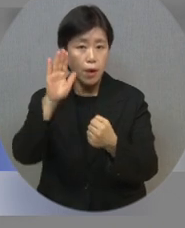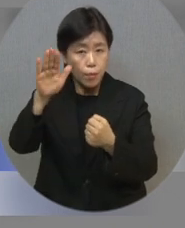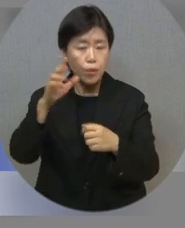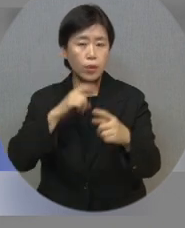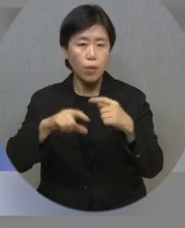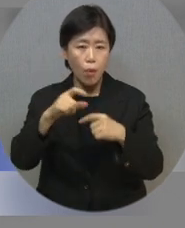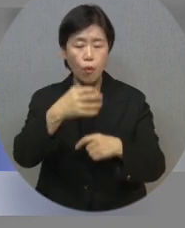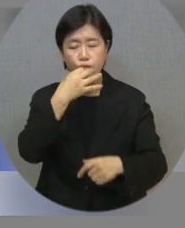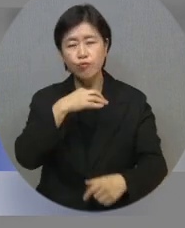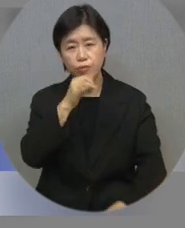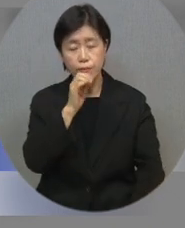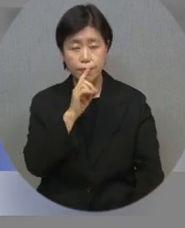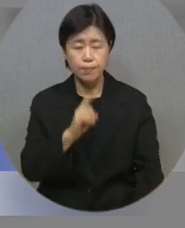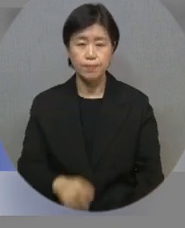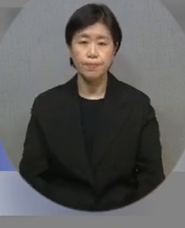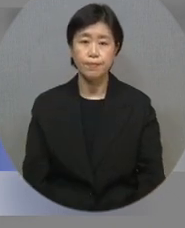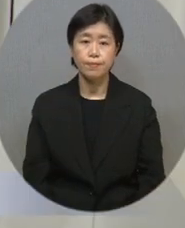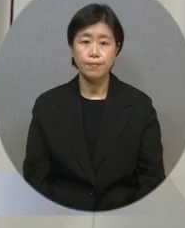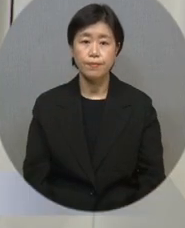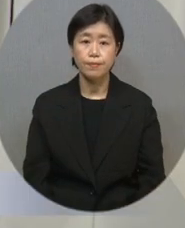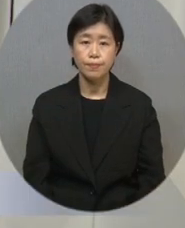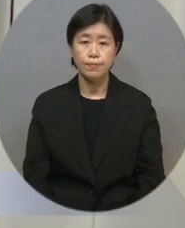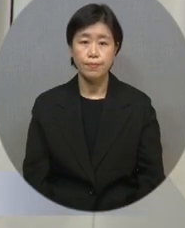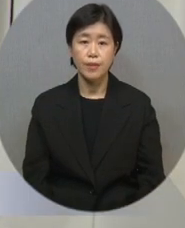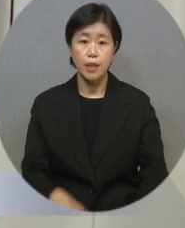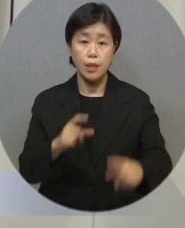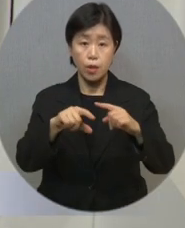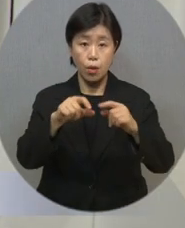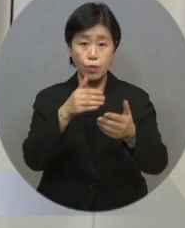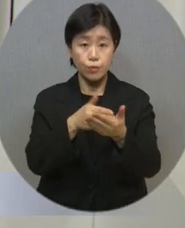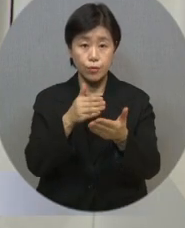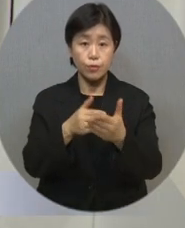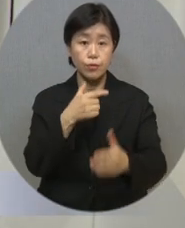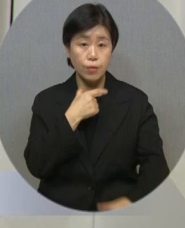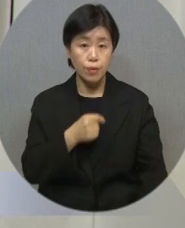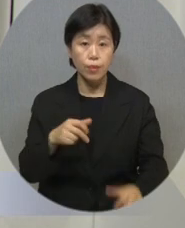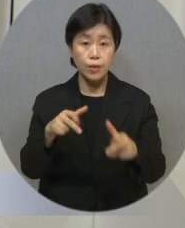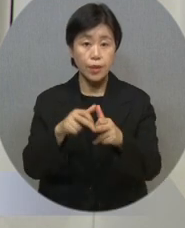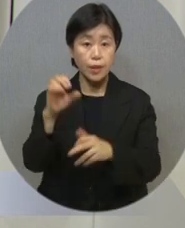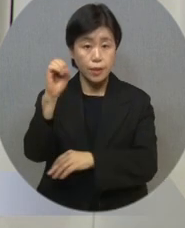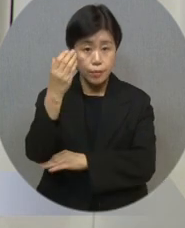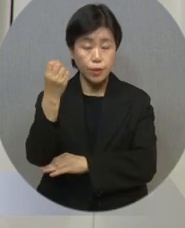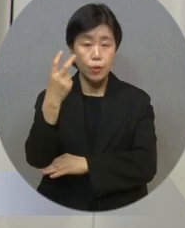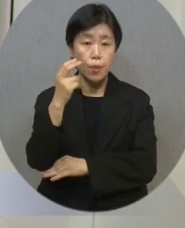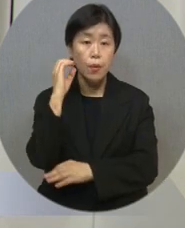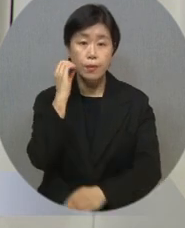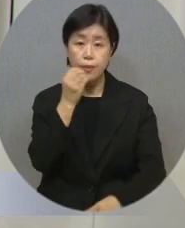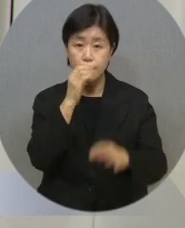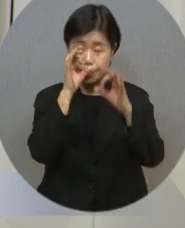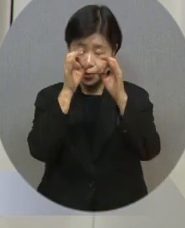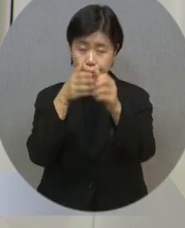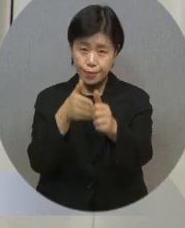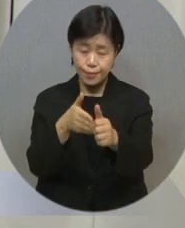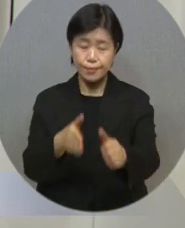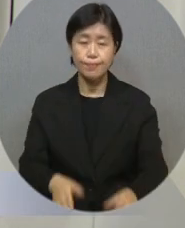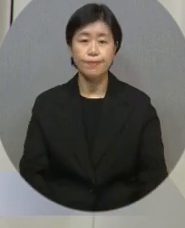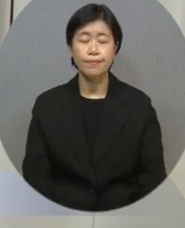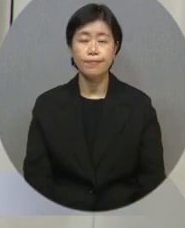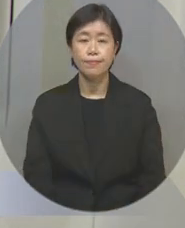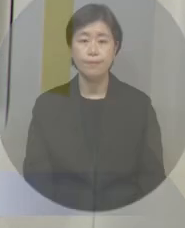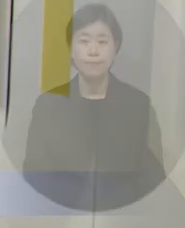있다고 밝혔습니다 더 자세한 뉴스는 장애인 신문과 웰페어 뉴스 홈페이지를 통해 확인할 수